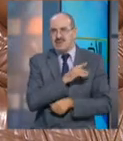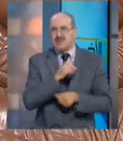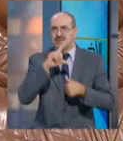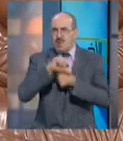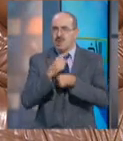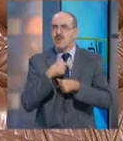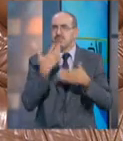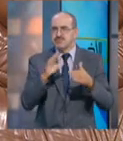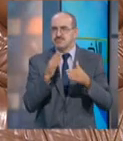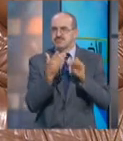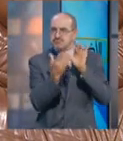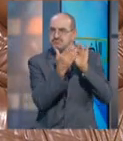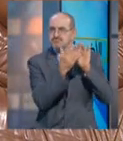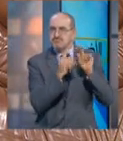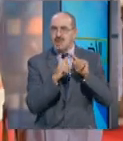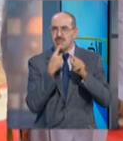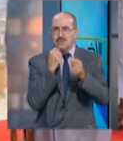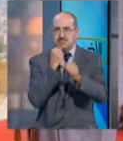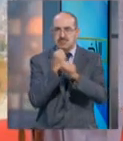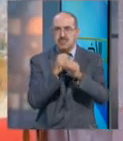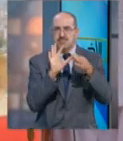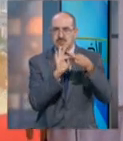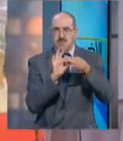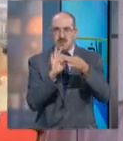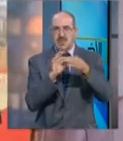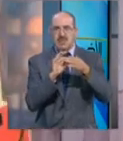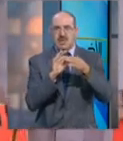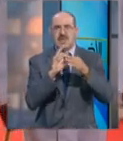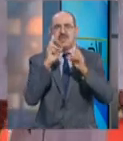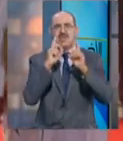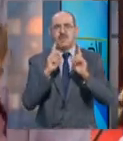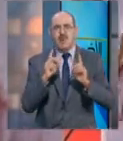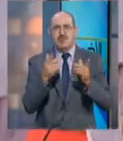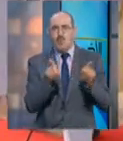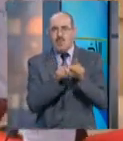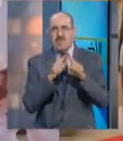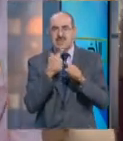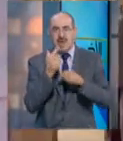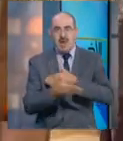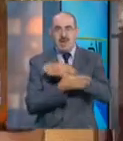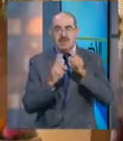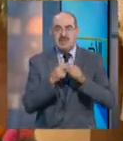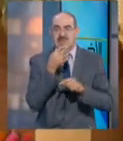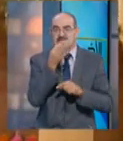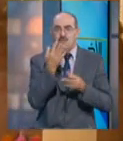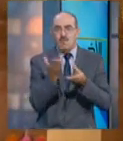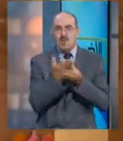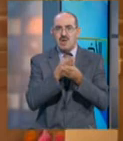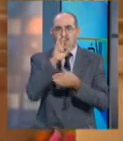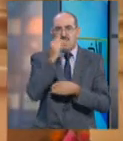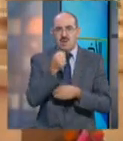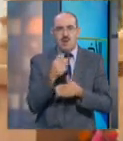أعدنا علاقات دبلوماسية معها. دعم يوضح أن القضية الصحراوية أولا